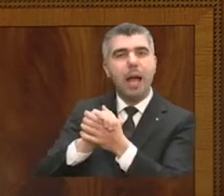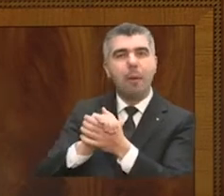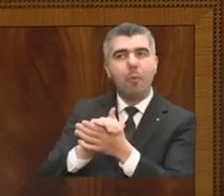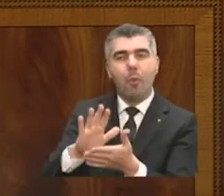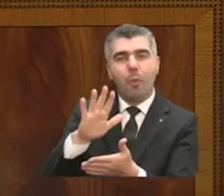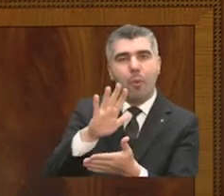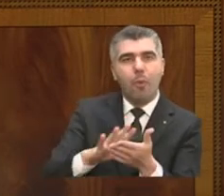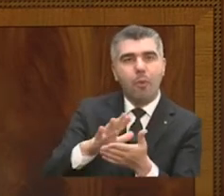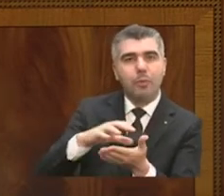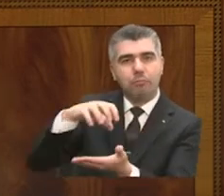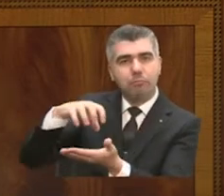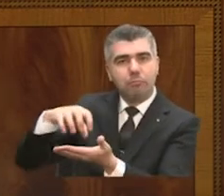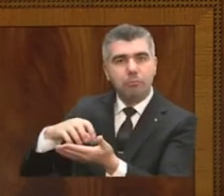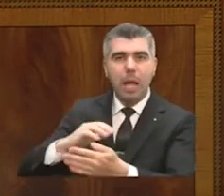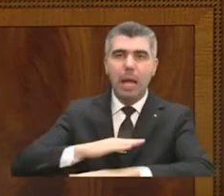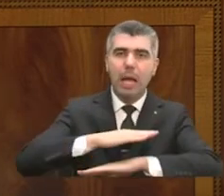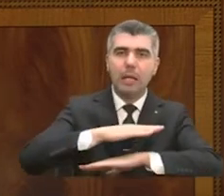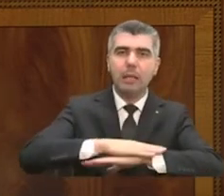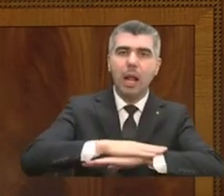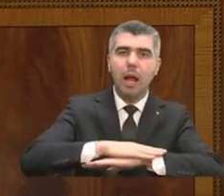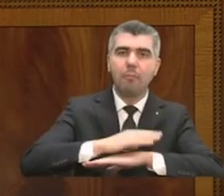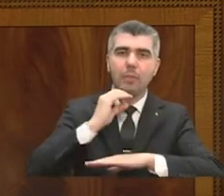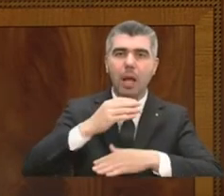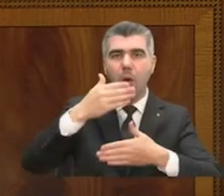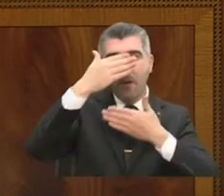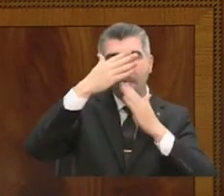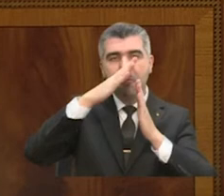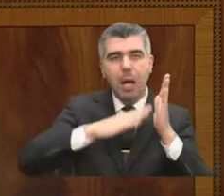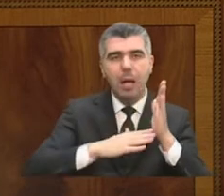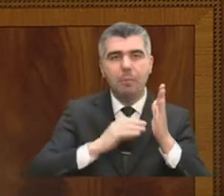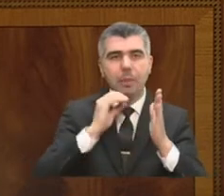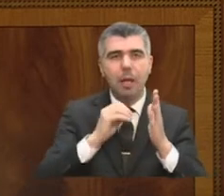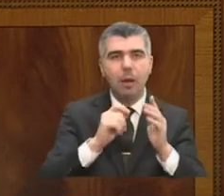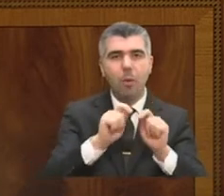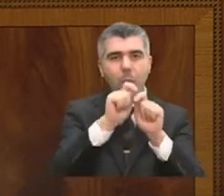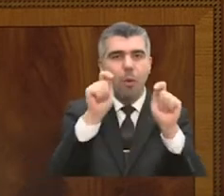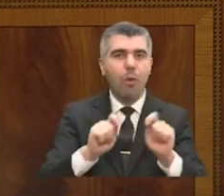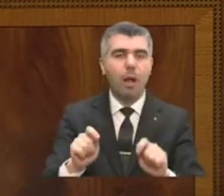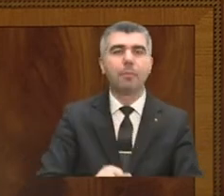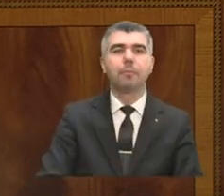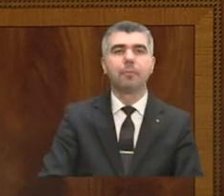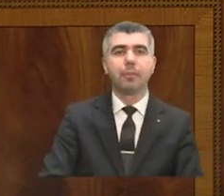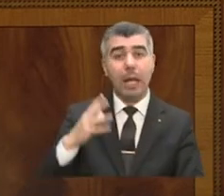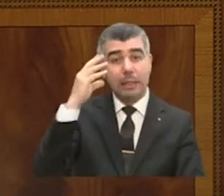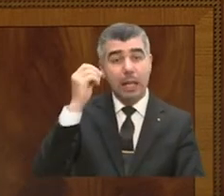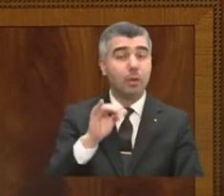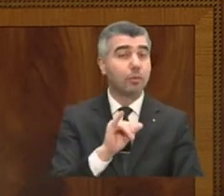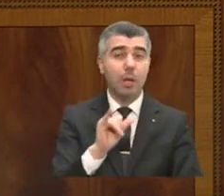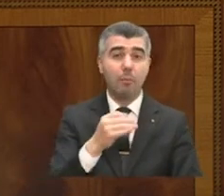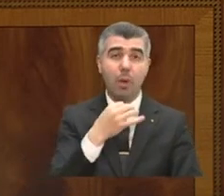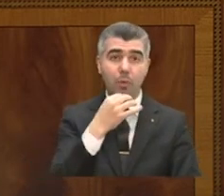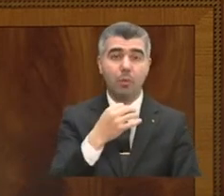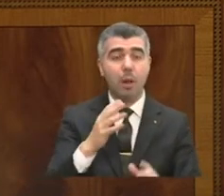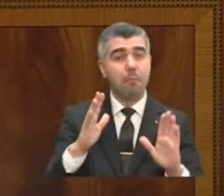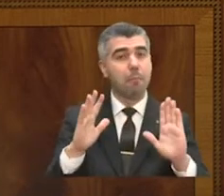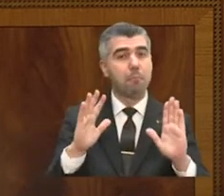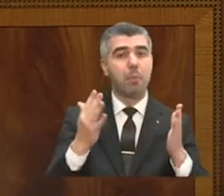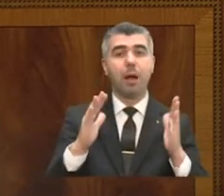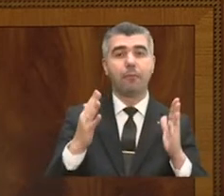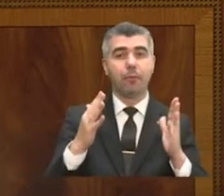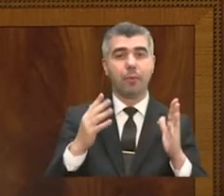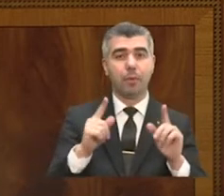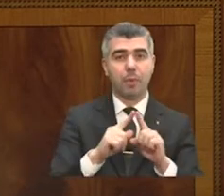l'Union Europe et nos pays amis en Europe, toujours évidemment